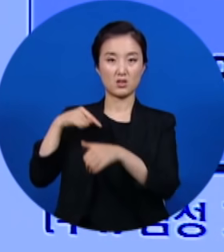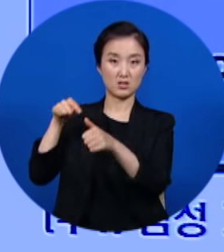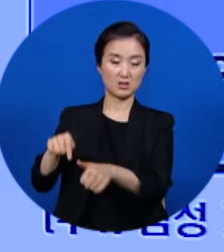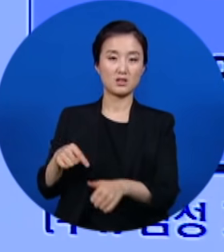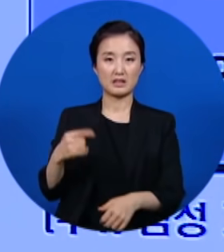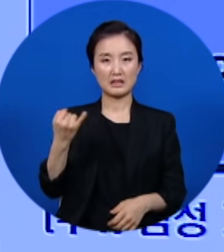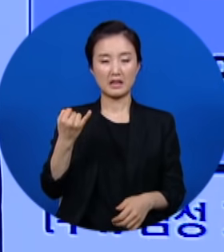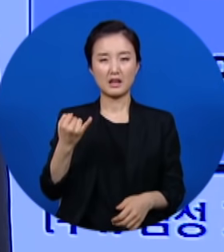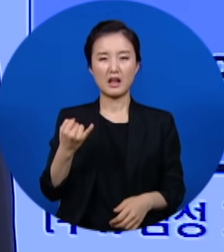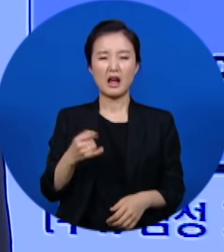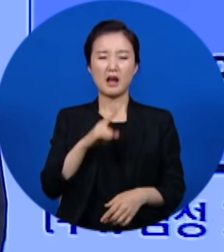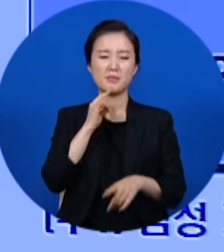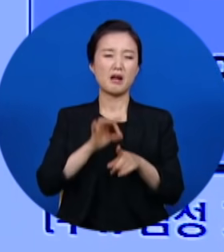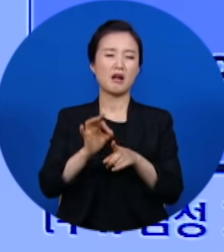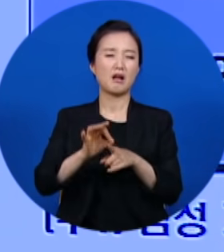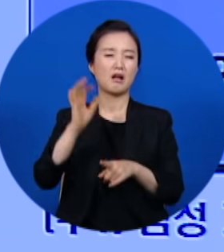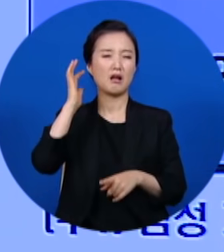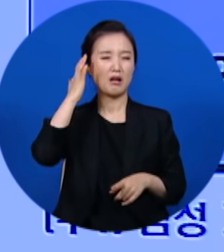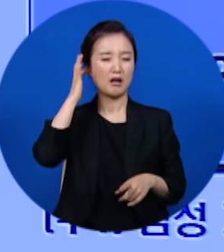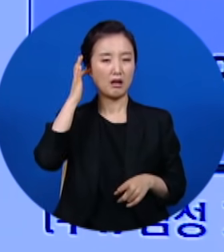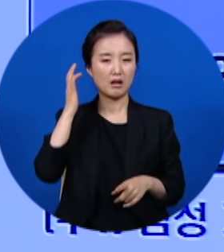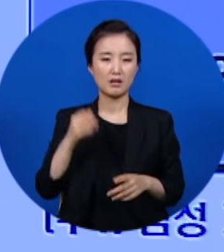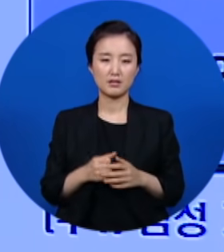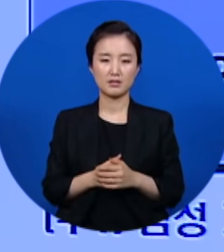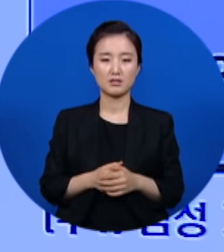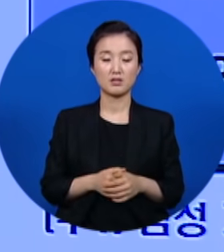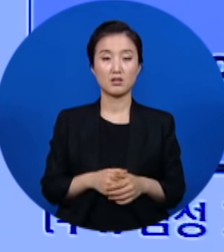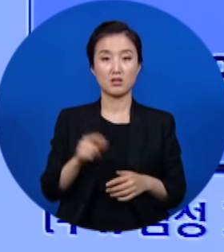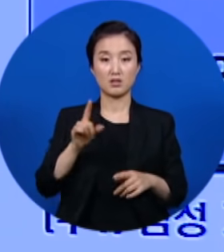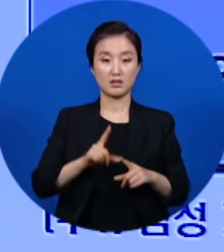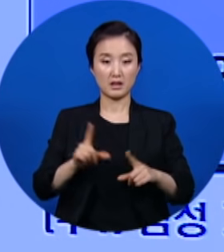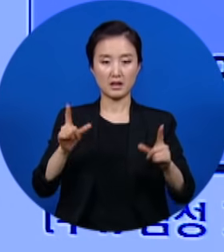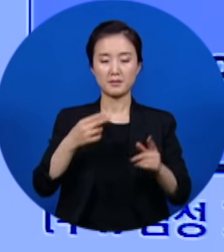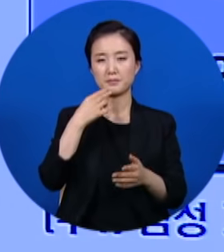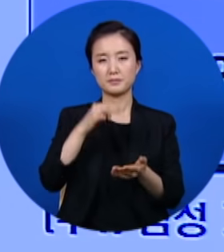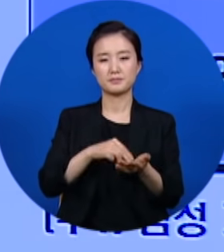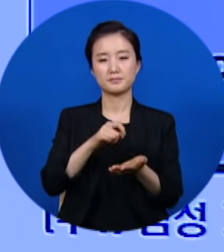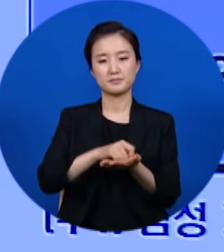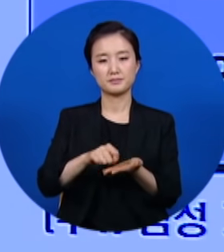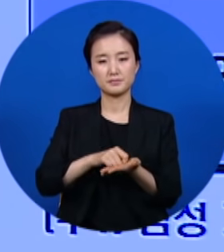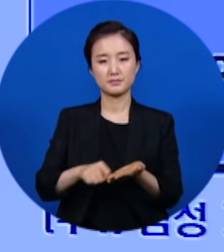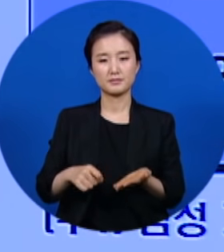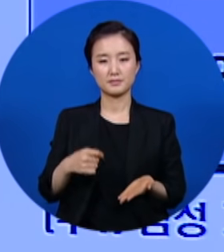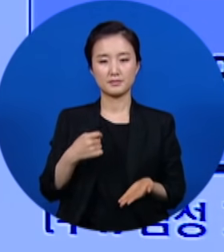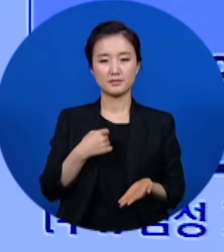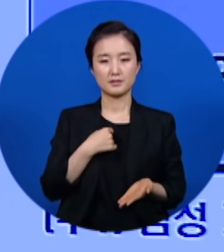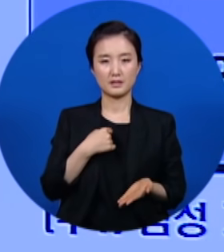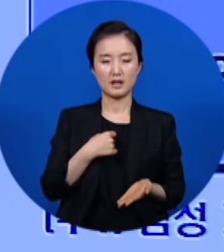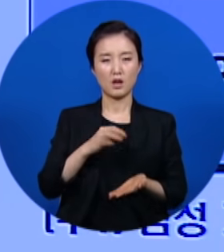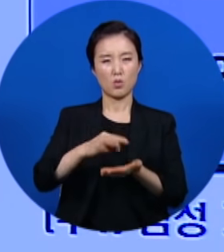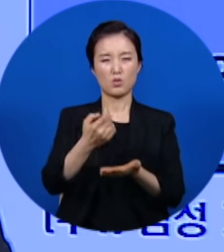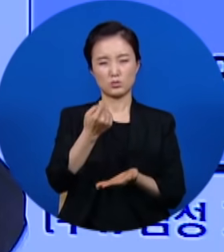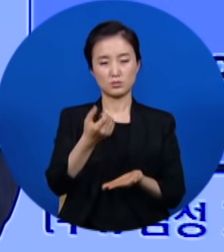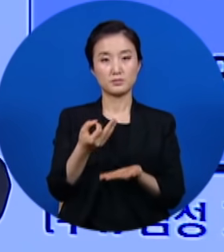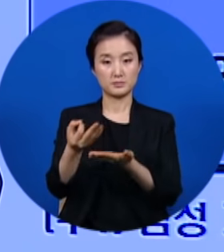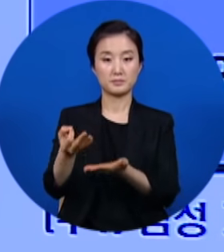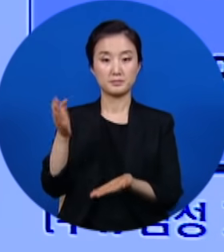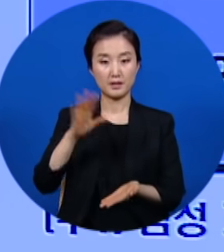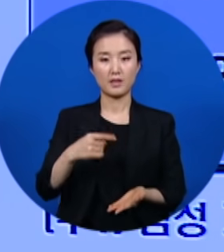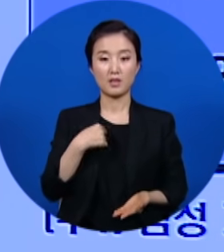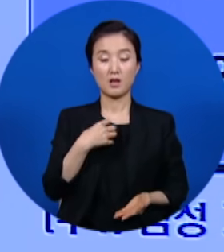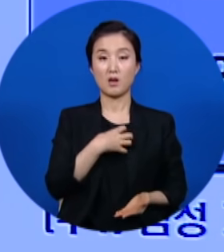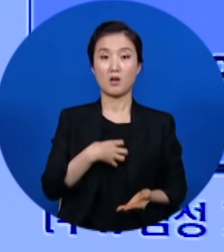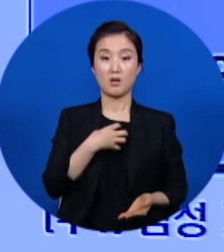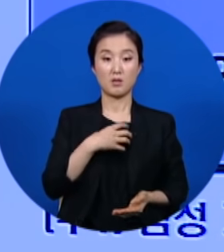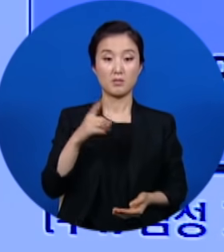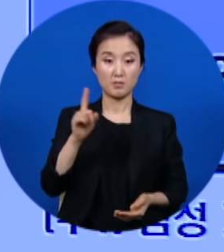했잖아요 살 수 없이 3 얼마 전에 편지를 썼어요 내가 약속한 아마도 한테 월급을 좀 주고 있는데 내 걱정이 뭐냐